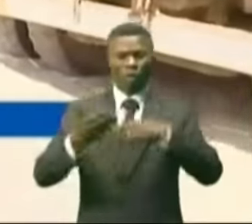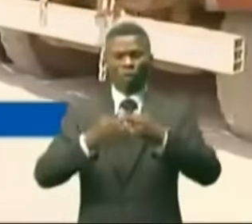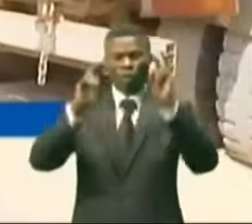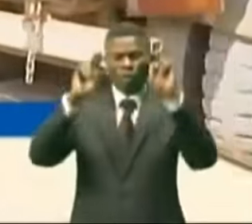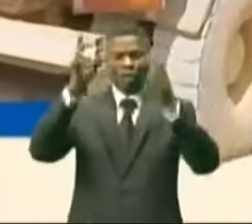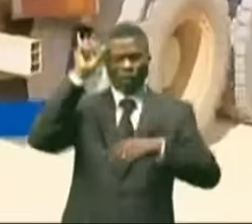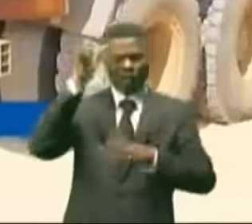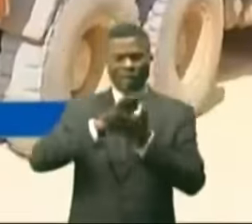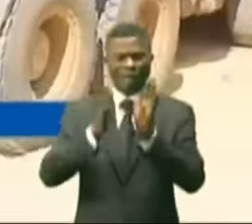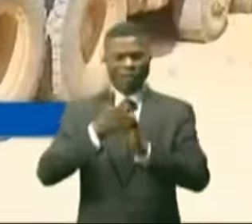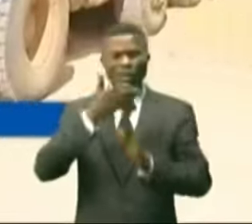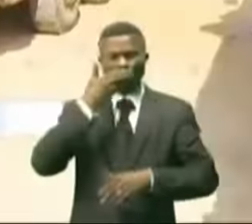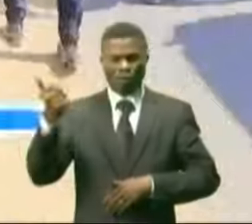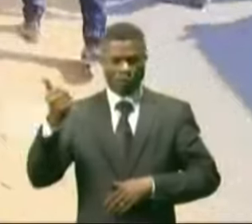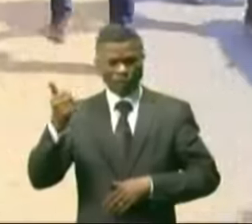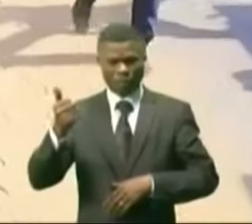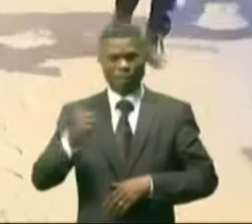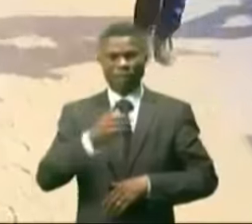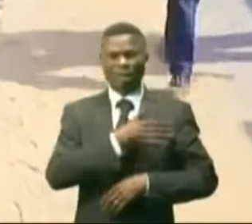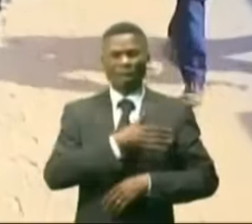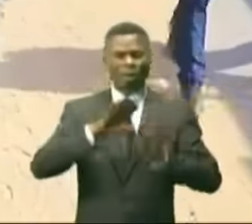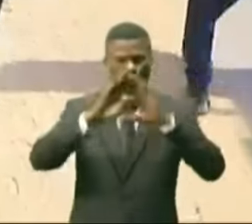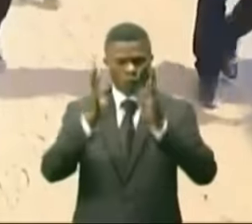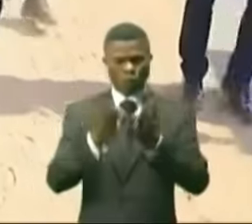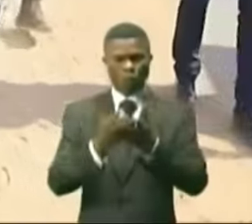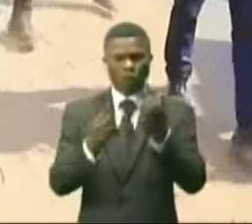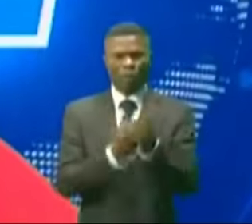Lubumbashi où les normes sont respectées.